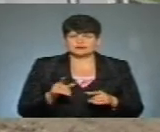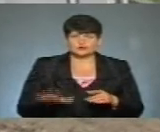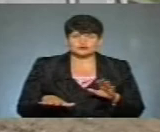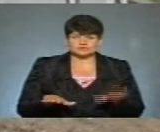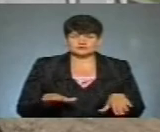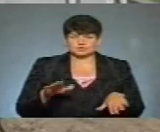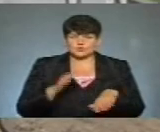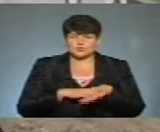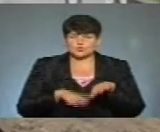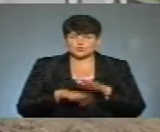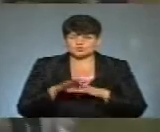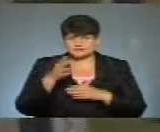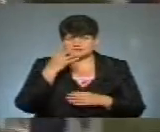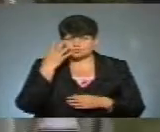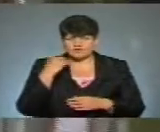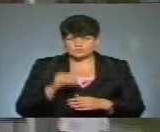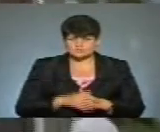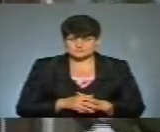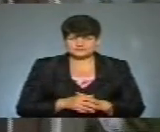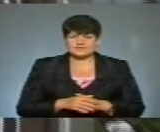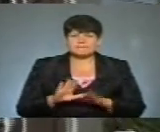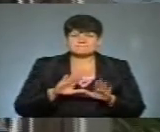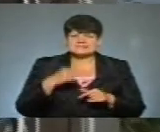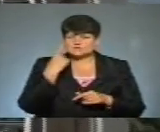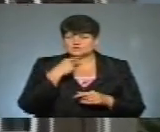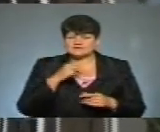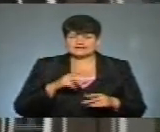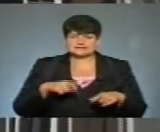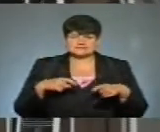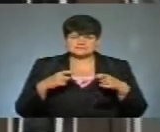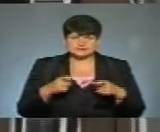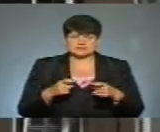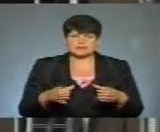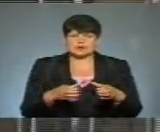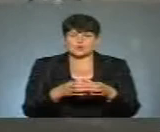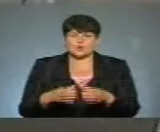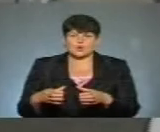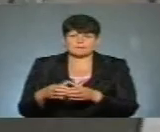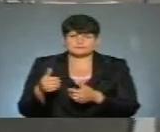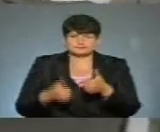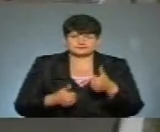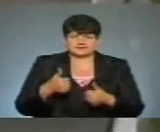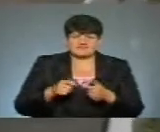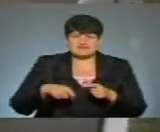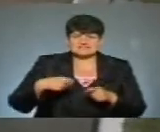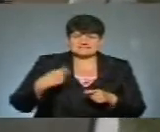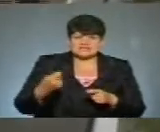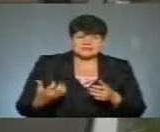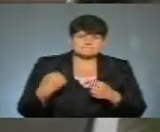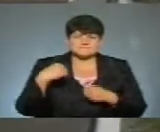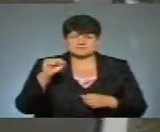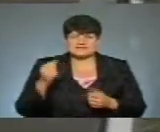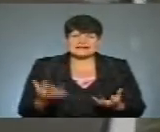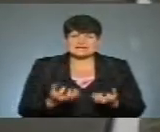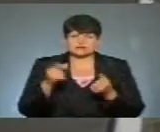ручки забиваються, якби ти не готувався. Після індивідуальних забігів підрозділи змагалися командами. В естафеті перемогли рятувальники. Один із